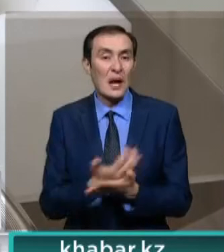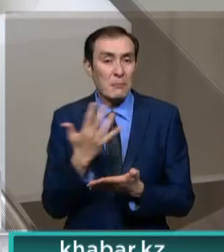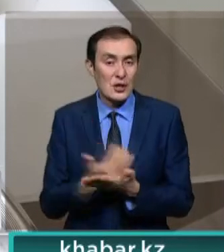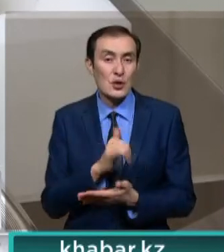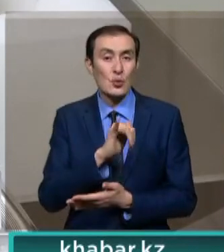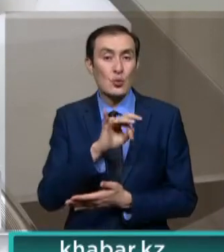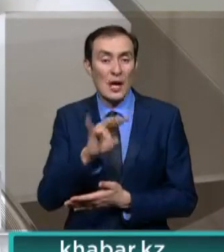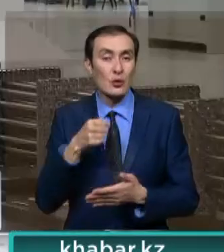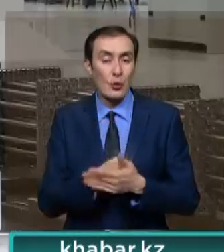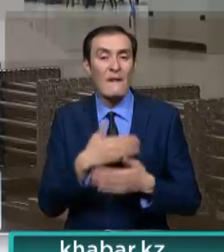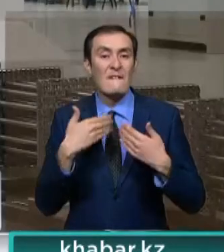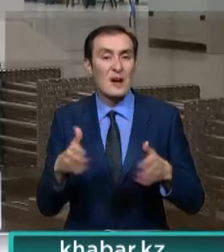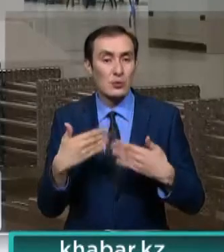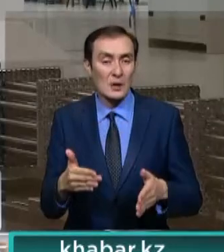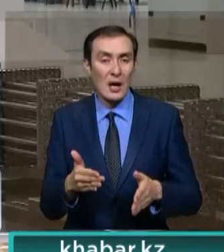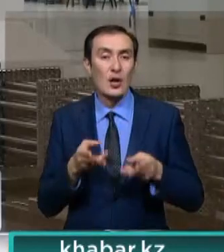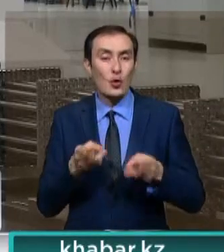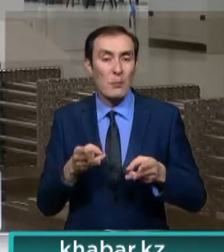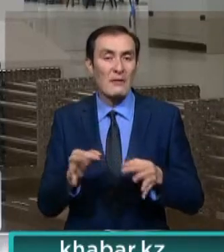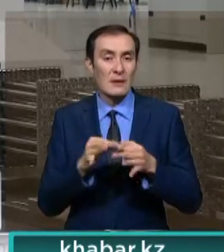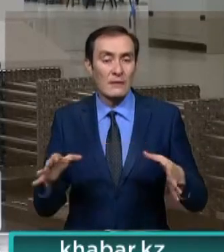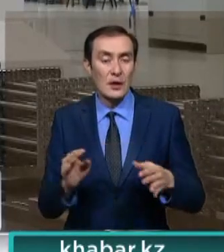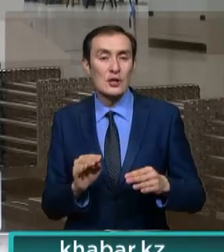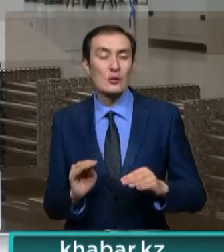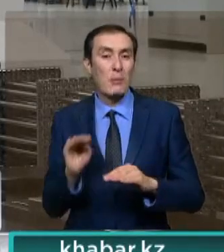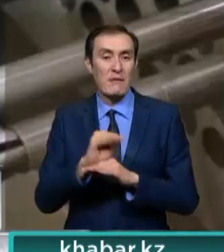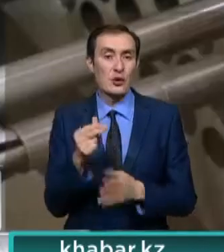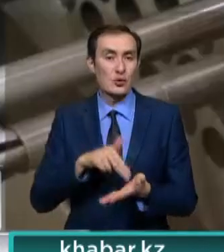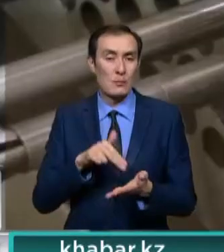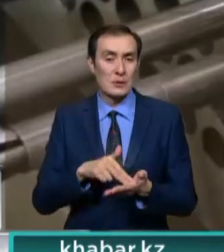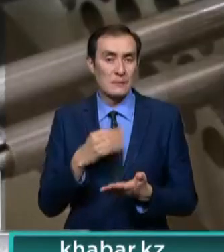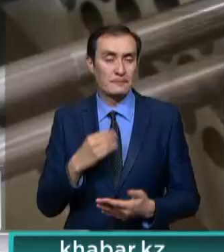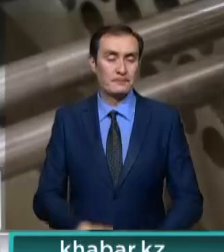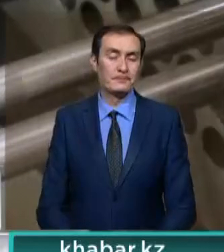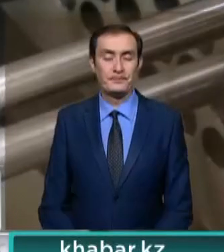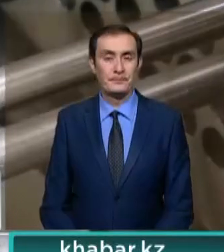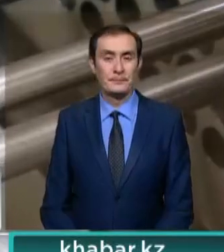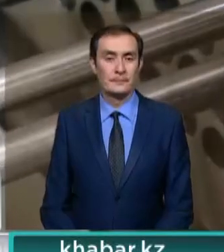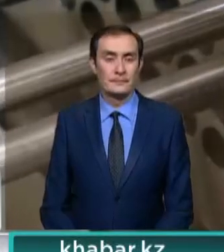природного урана до выпуска ядерного топлива с высокой добавленной стоимостью.